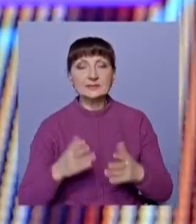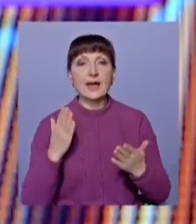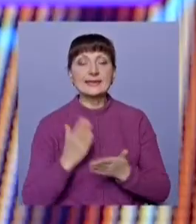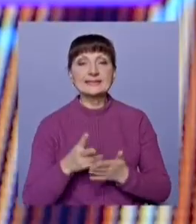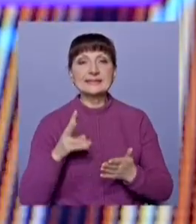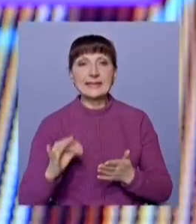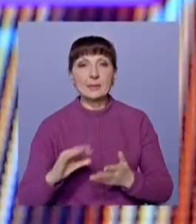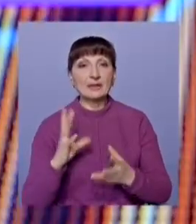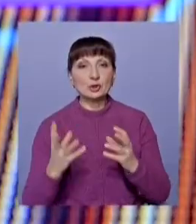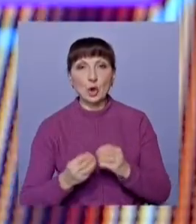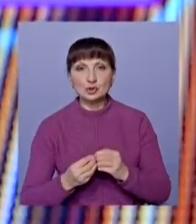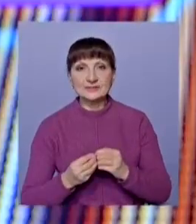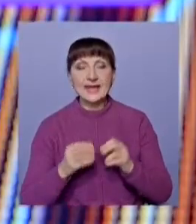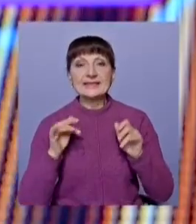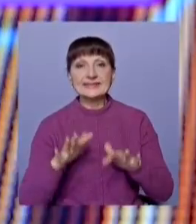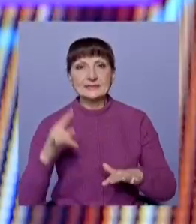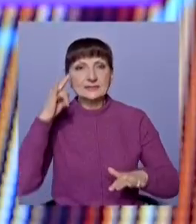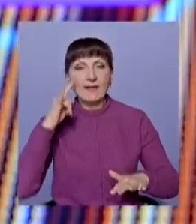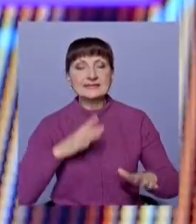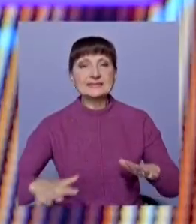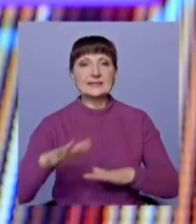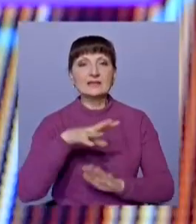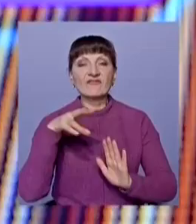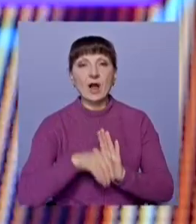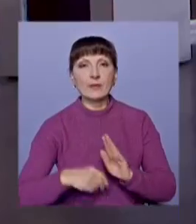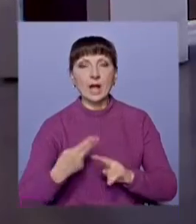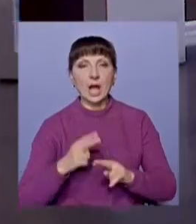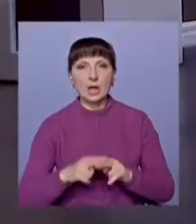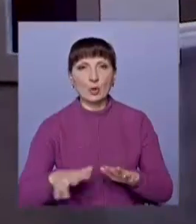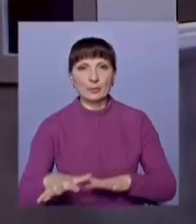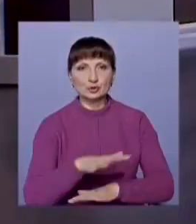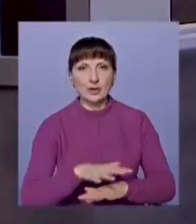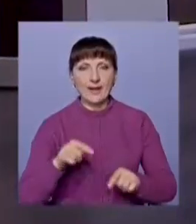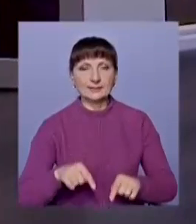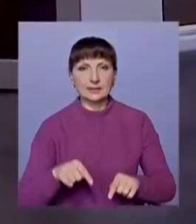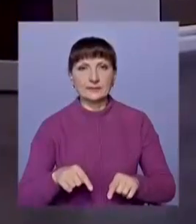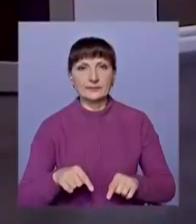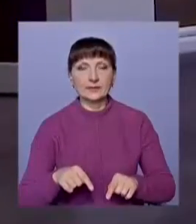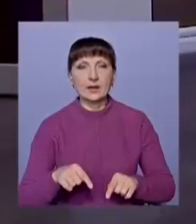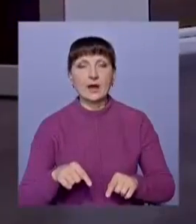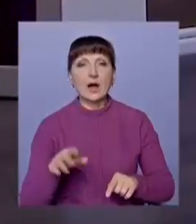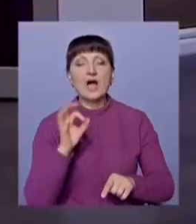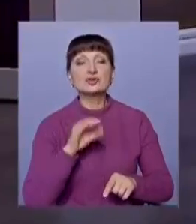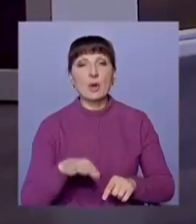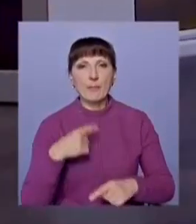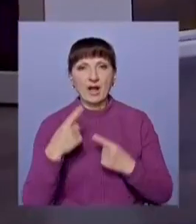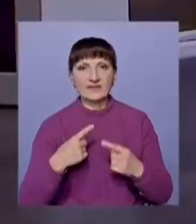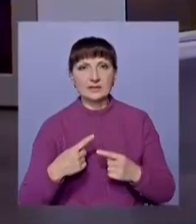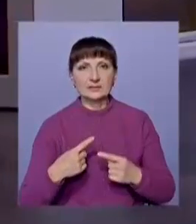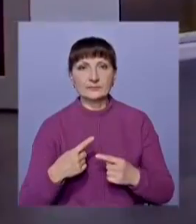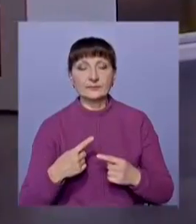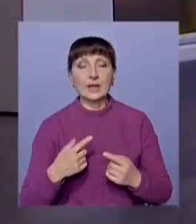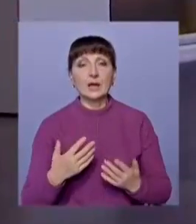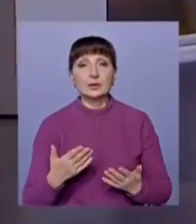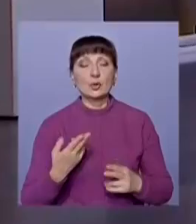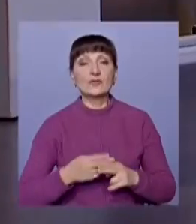вот подытожить, так скажем, деятельность Казахстана именно в рамках этой площадки? Да, ну, о чем стоит упомянуть? О чем стоит упомянуть? Вот